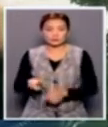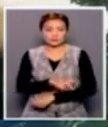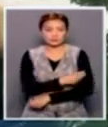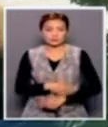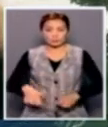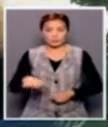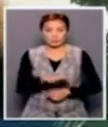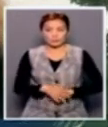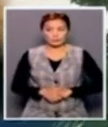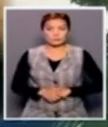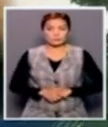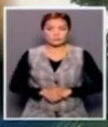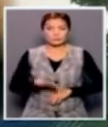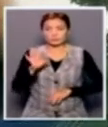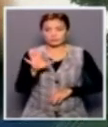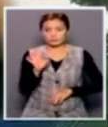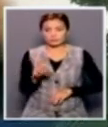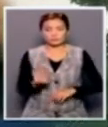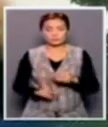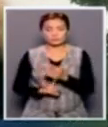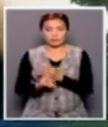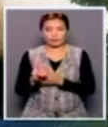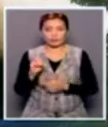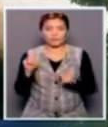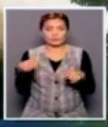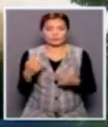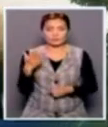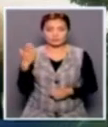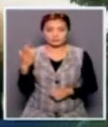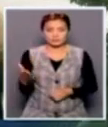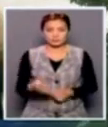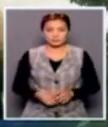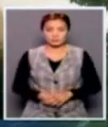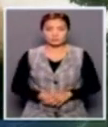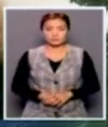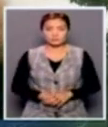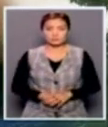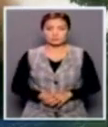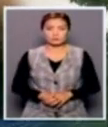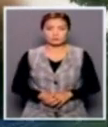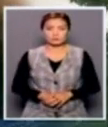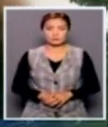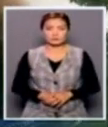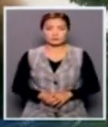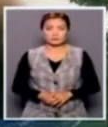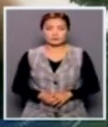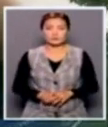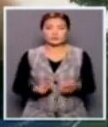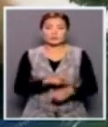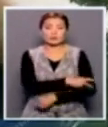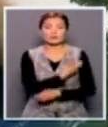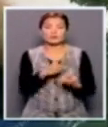аурухана бұл қарашаның бас кезінде беріледі деген жоспар бар. Ал модульдік инфекциялық